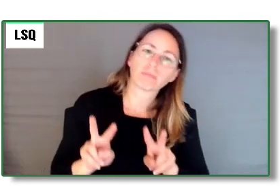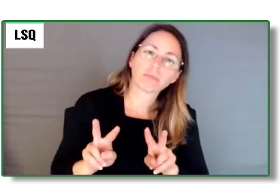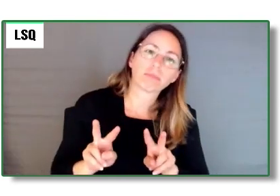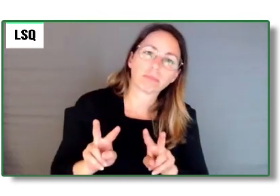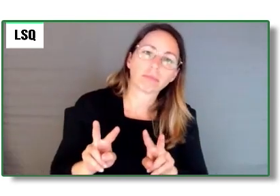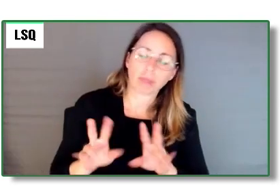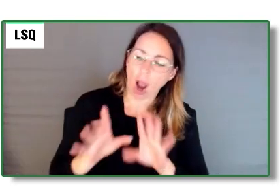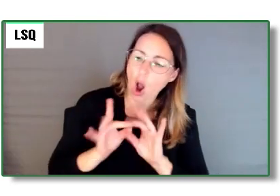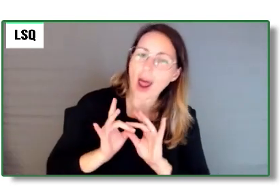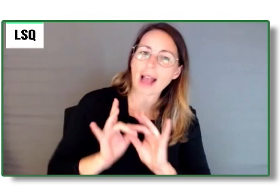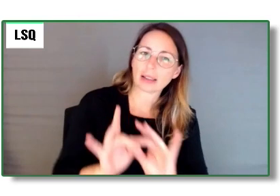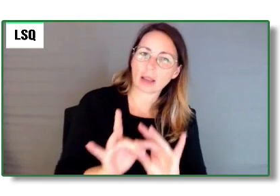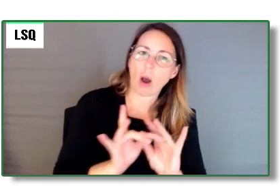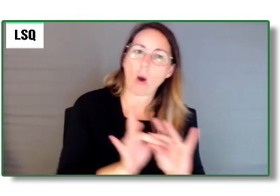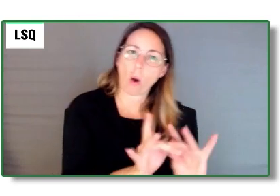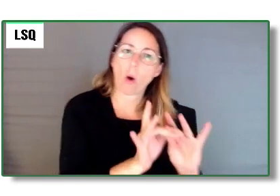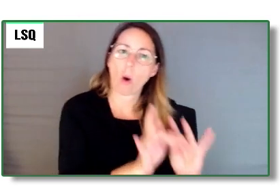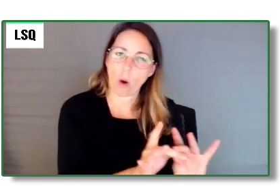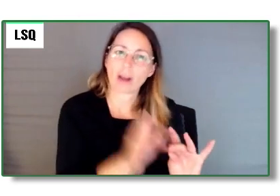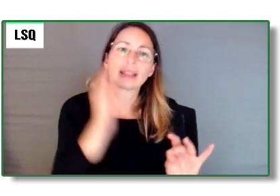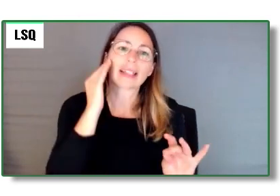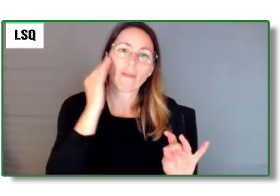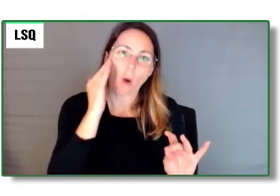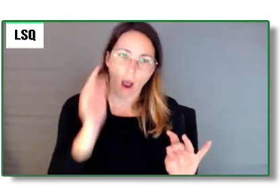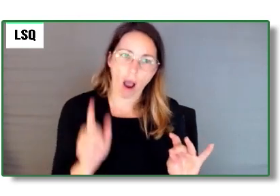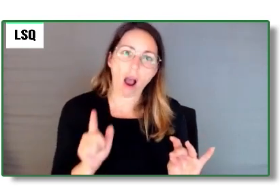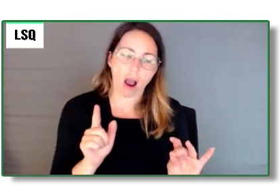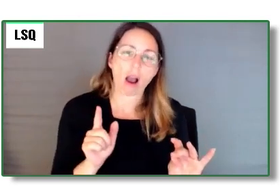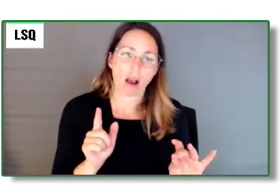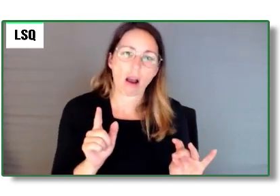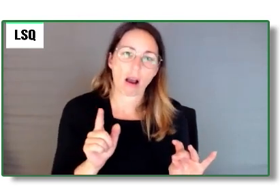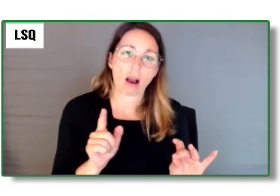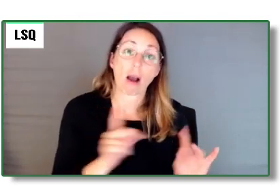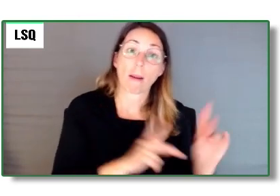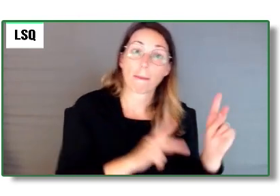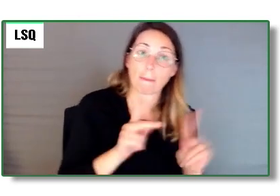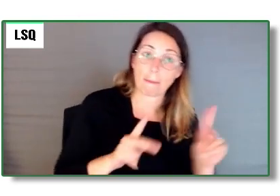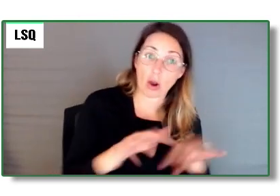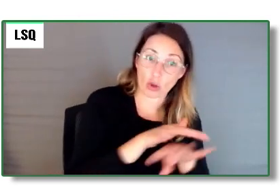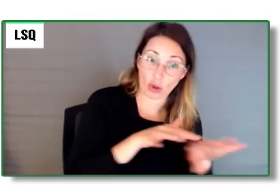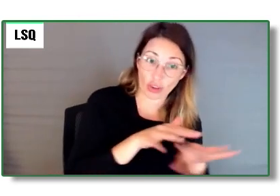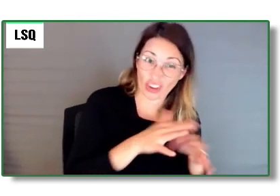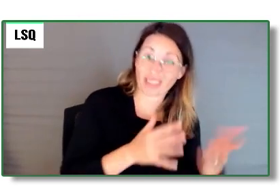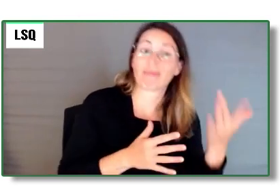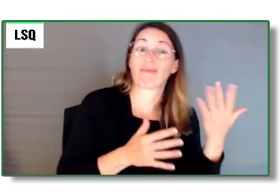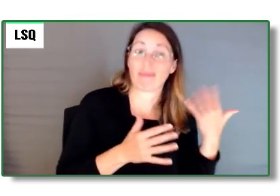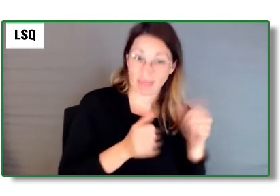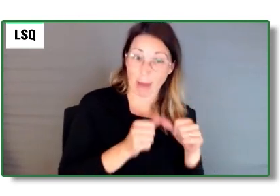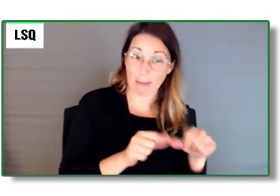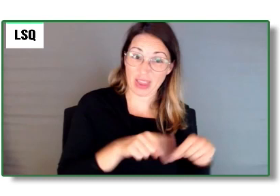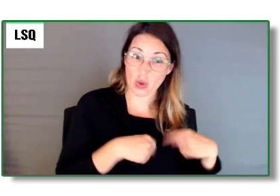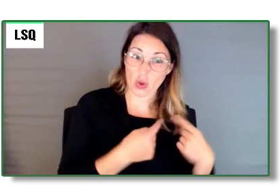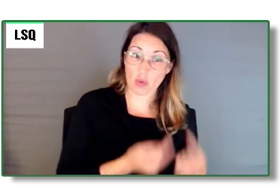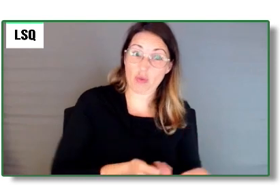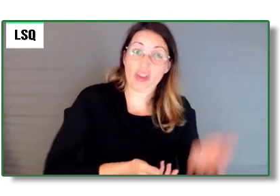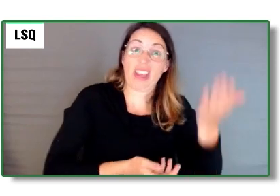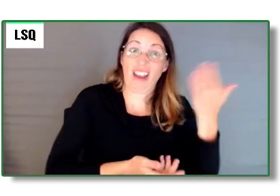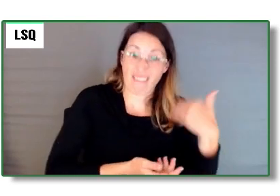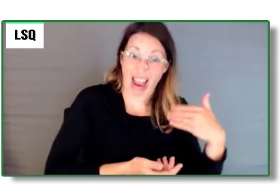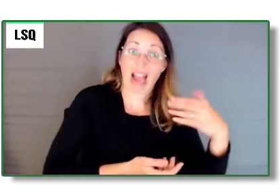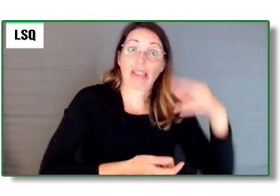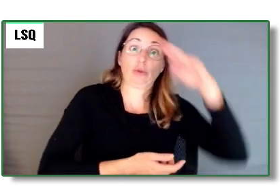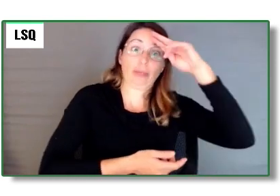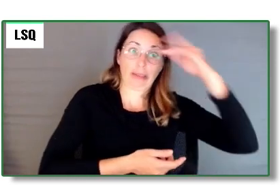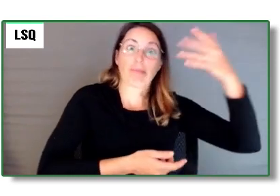entre les peuples autochtones qui ont habité ces terres depuis des temps immémoriaux et votre présence sur